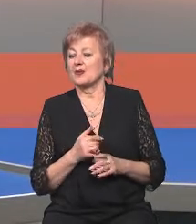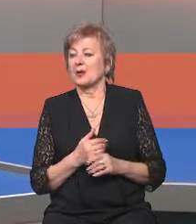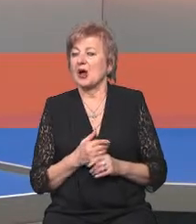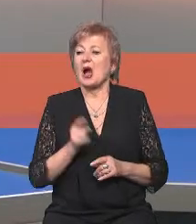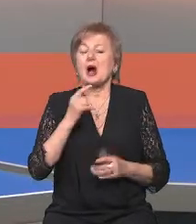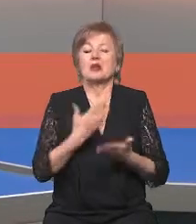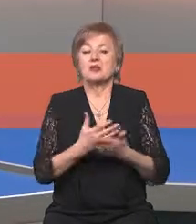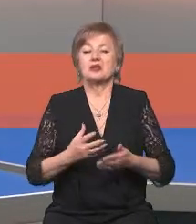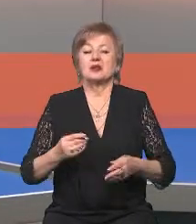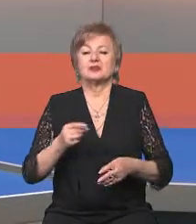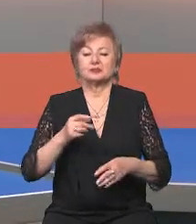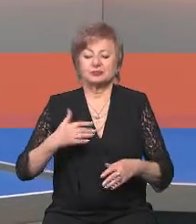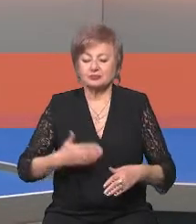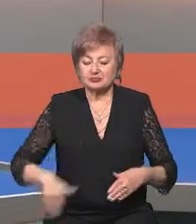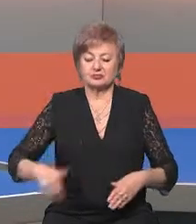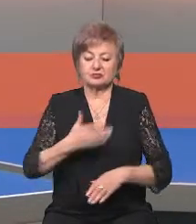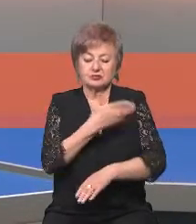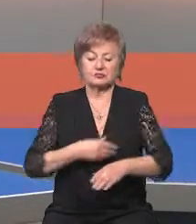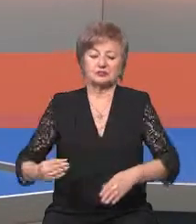Ендопротезування суглобів. Дякуємо вам за дзвінок.